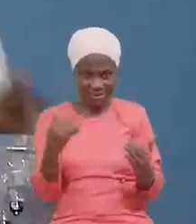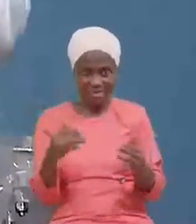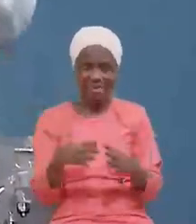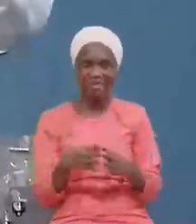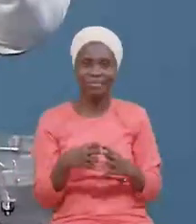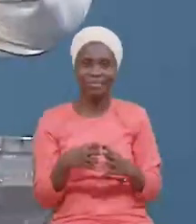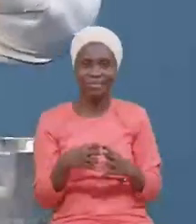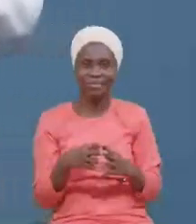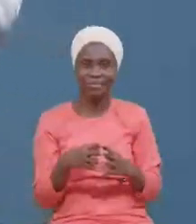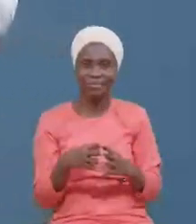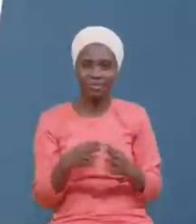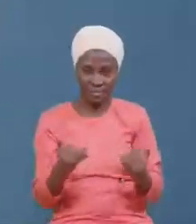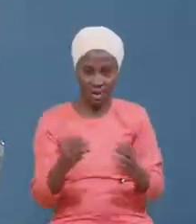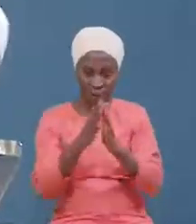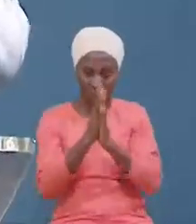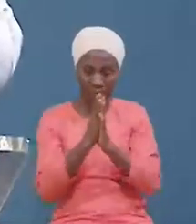Prions.